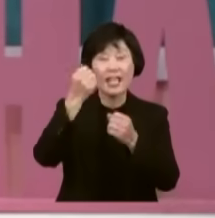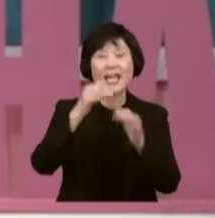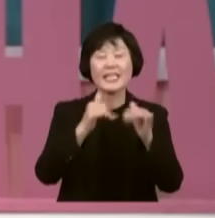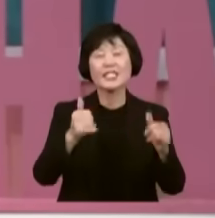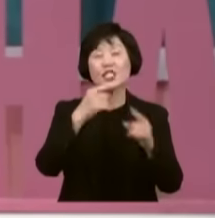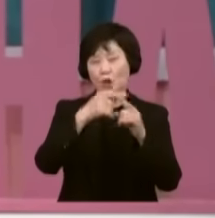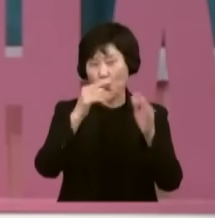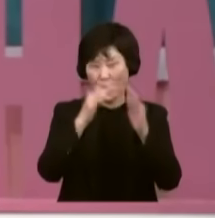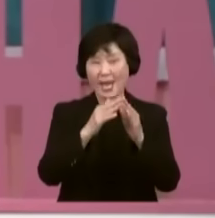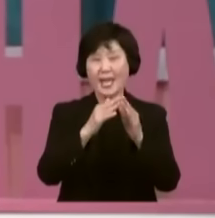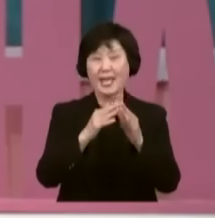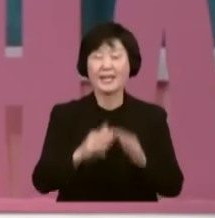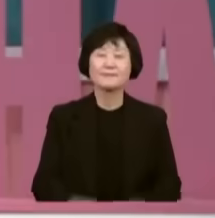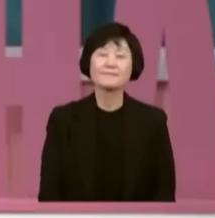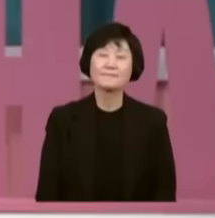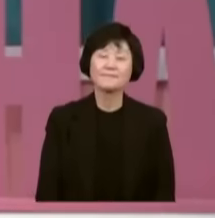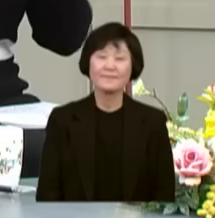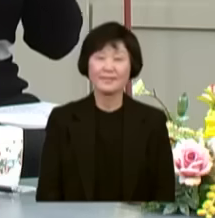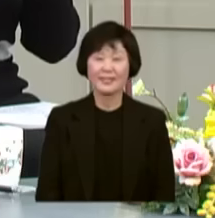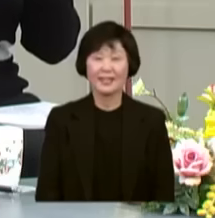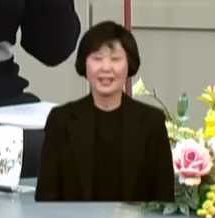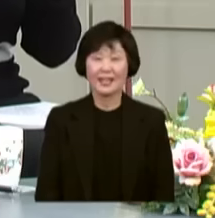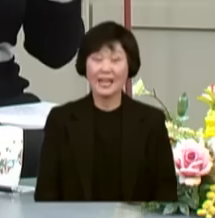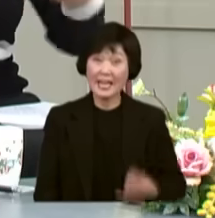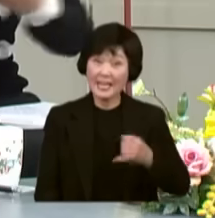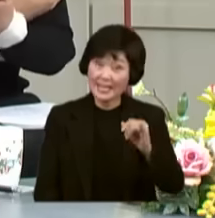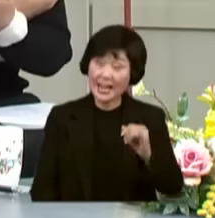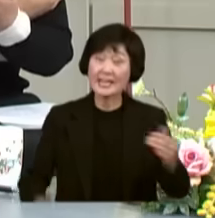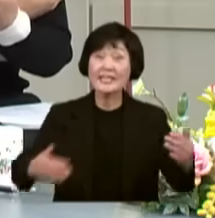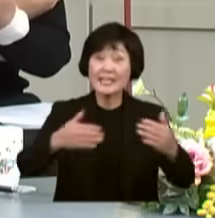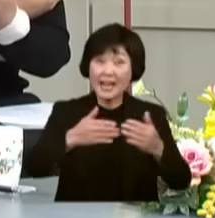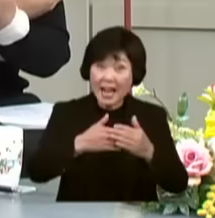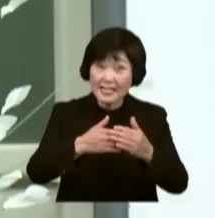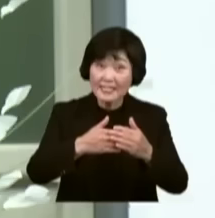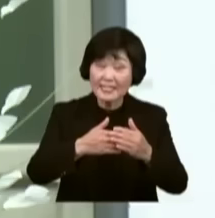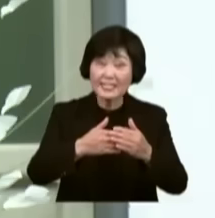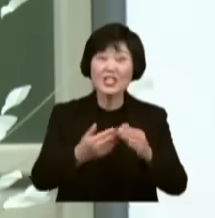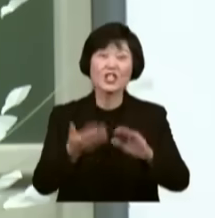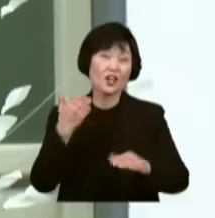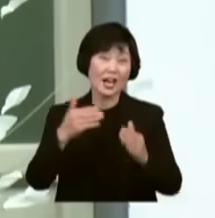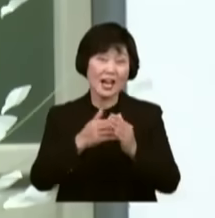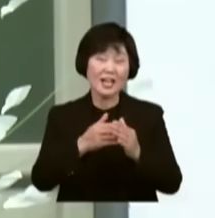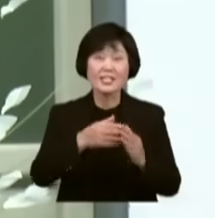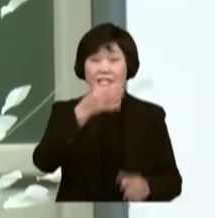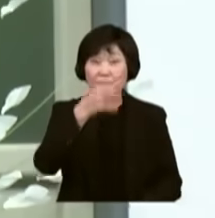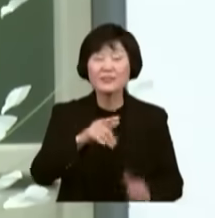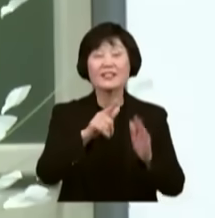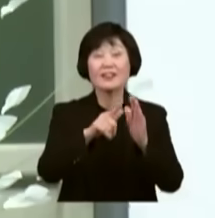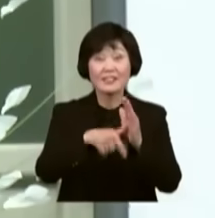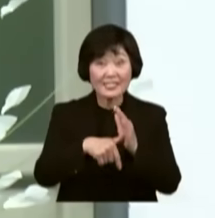한인주 목사님이 이제 그렇죠. 세우신 교회. 네. 수민이를 품에 안기 전까지 지금 힘든 시간을